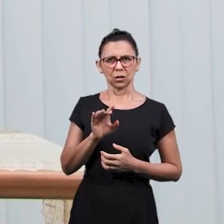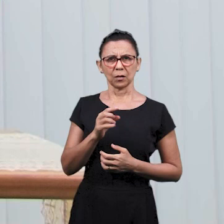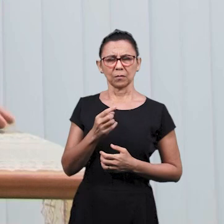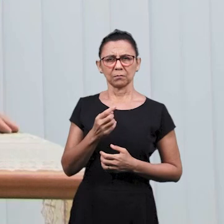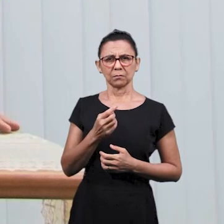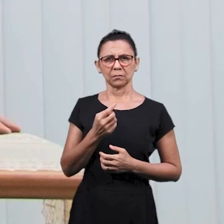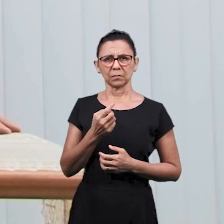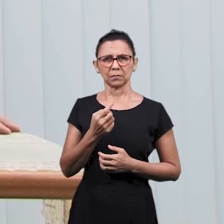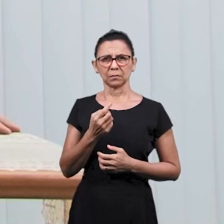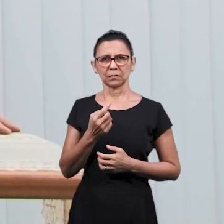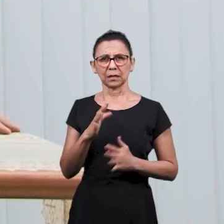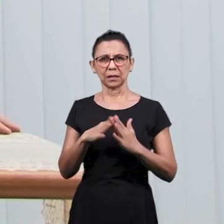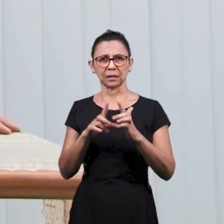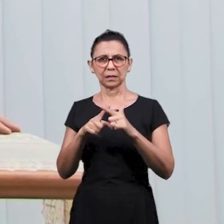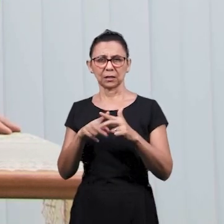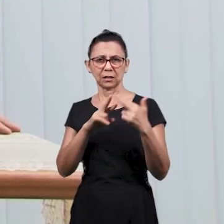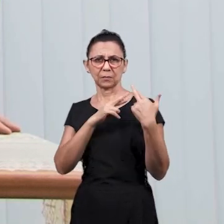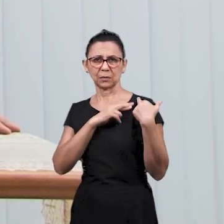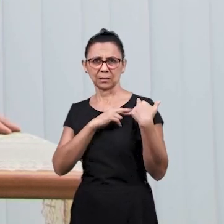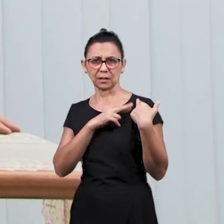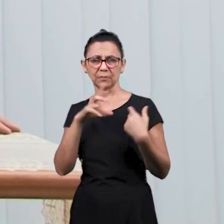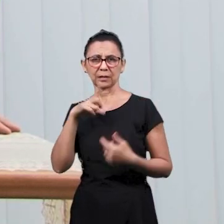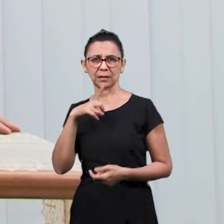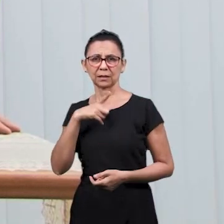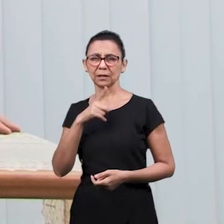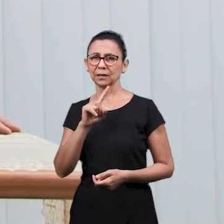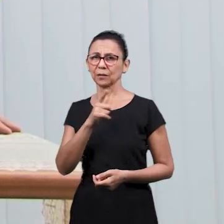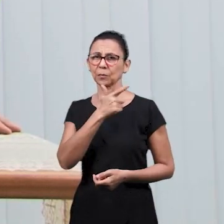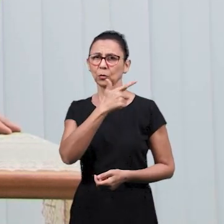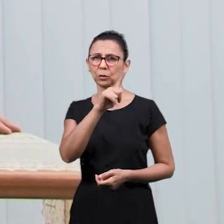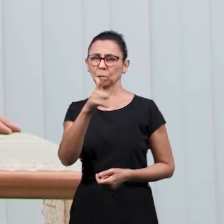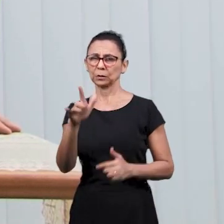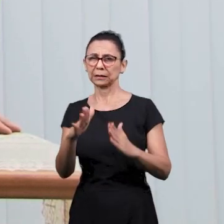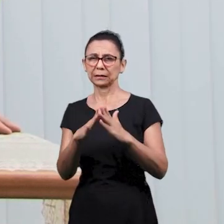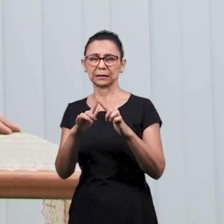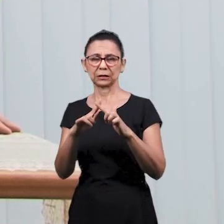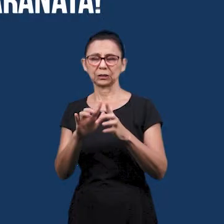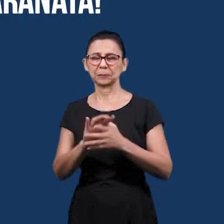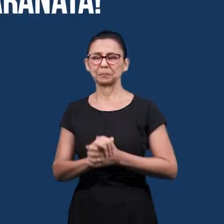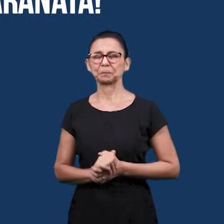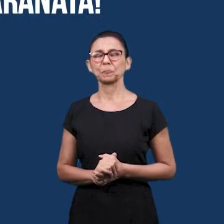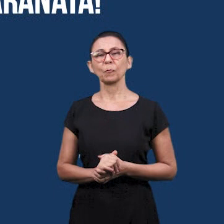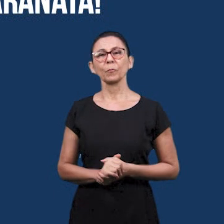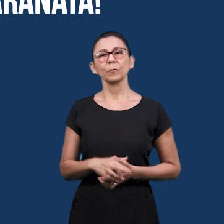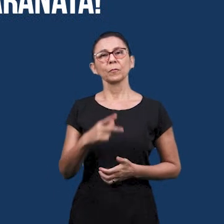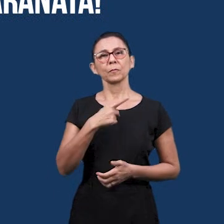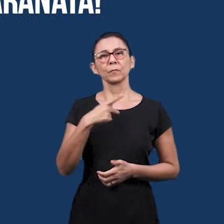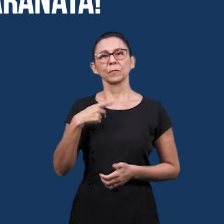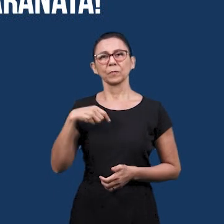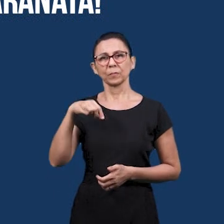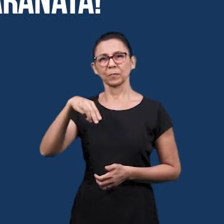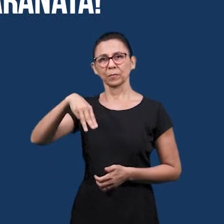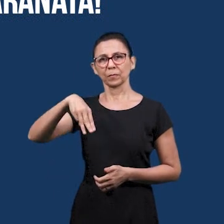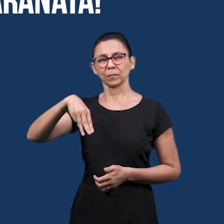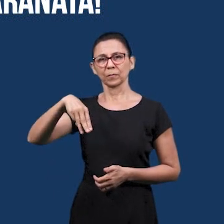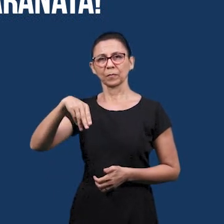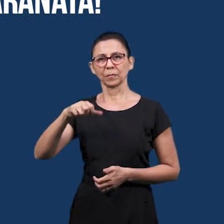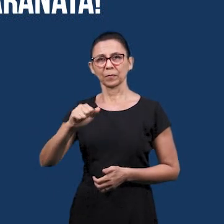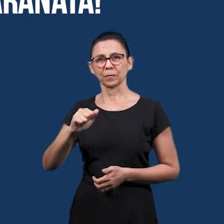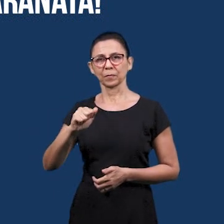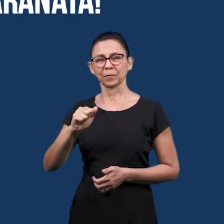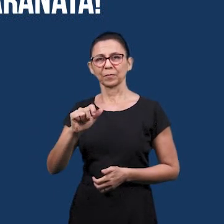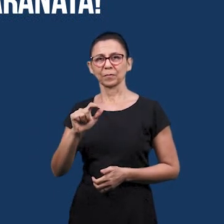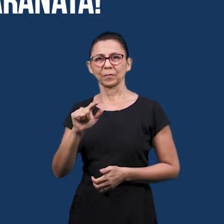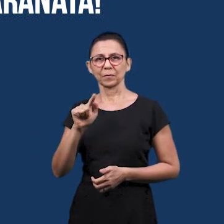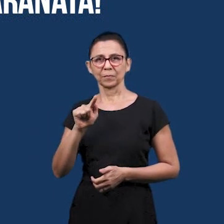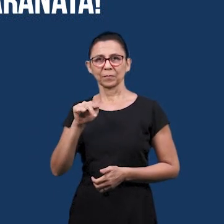пишем и оставляем их на сайте. Послушайте и получите благословение. Пастор Магно Мартинс Феррейра из